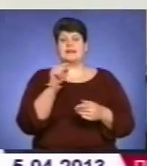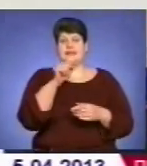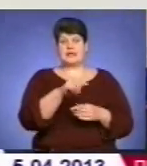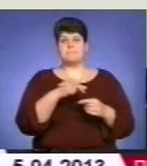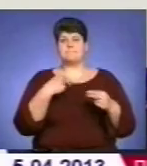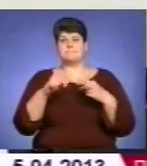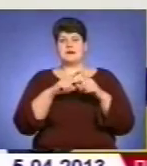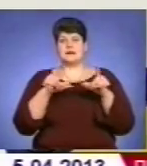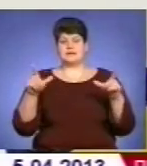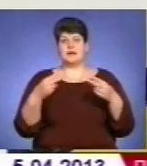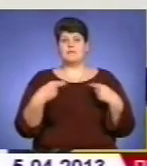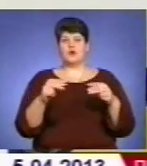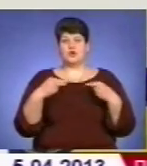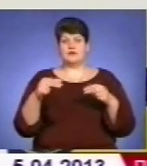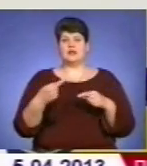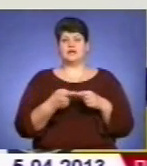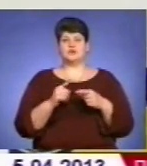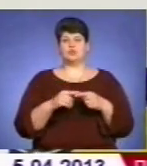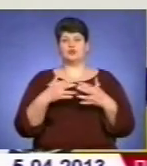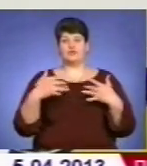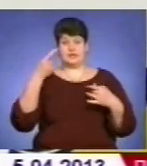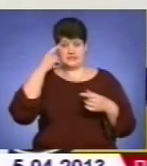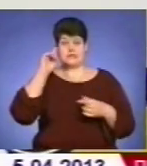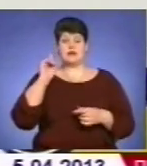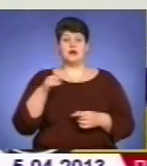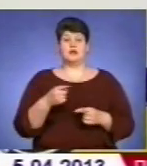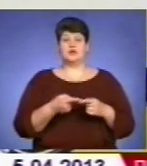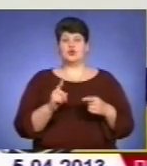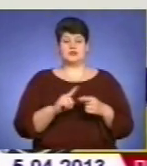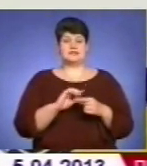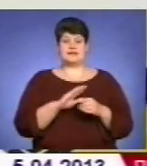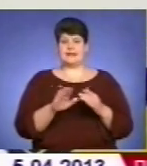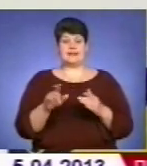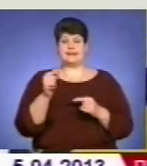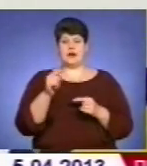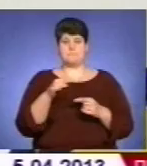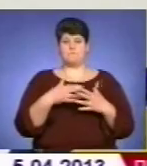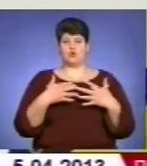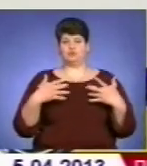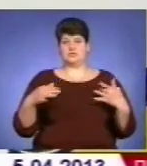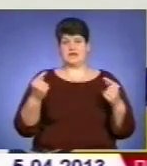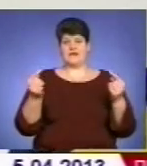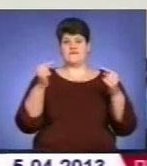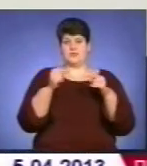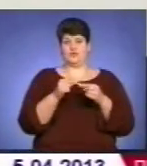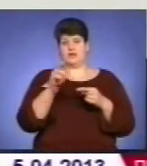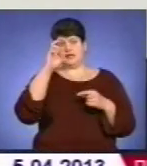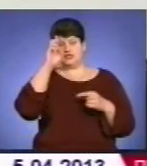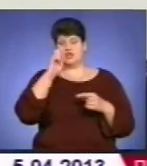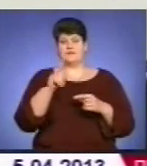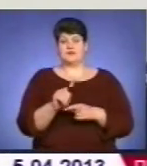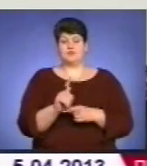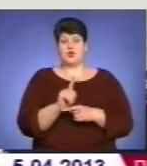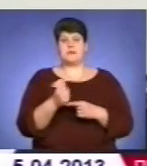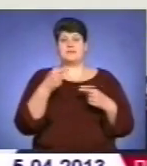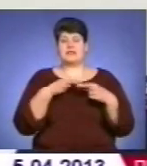які продавали дану продукцію, вони знали, що це є не зовсім та продукція, яка відповідала би державним нормам,